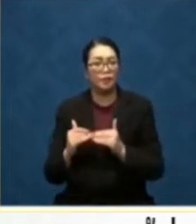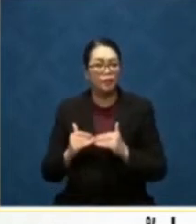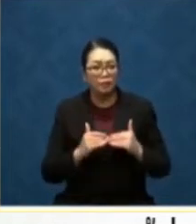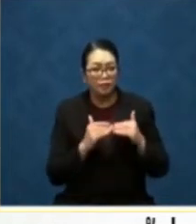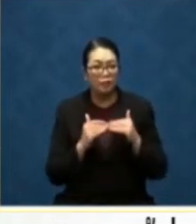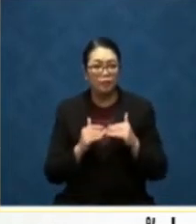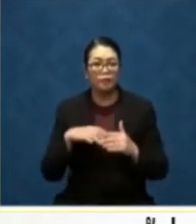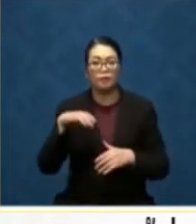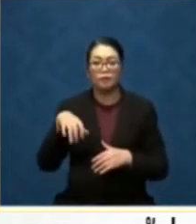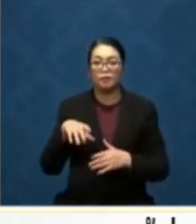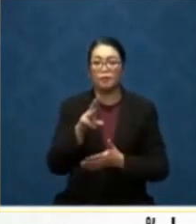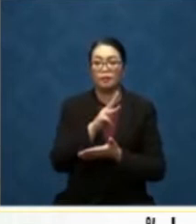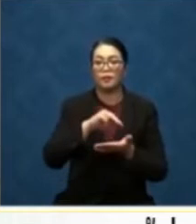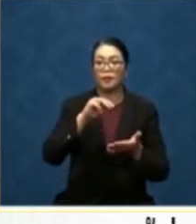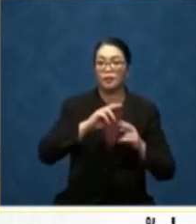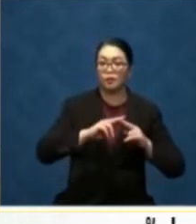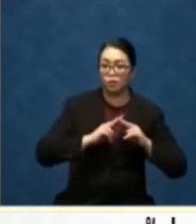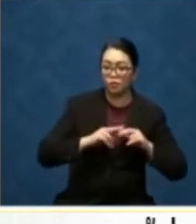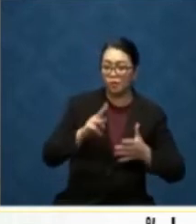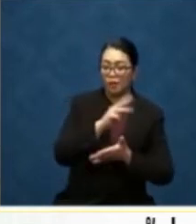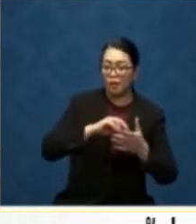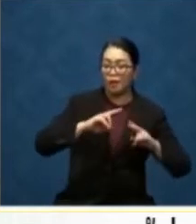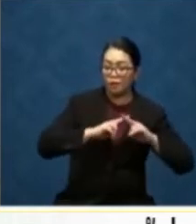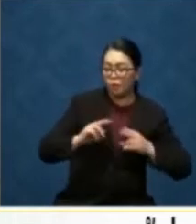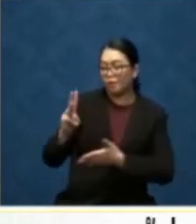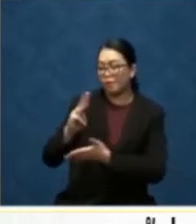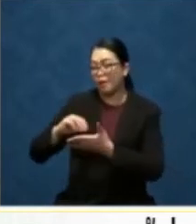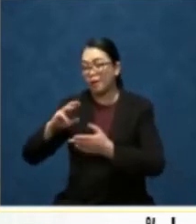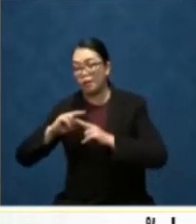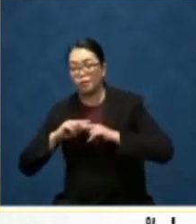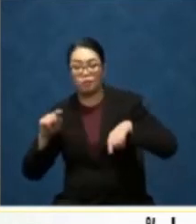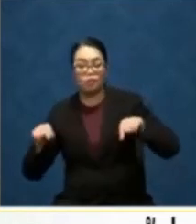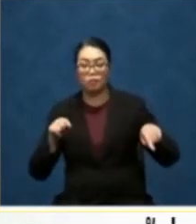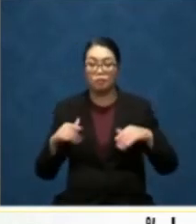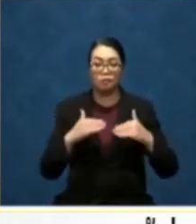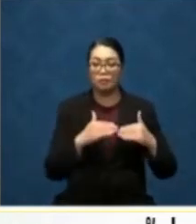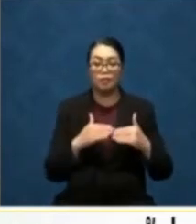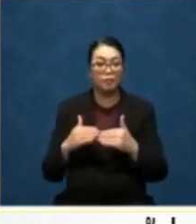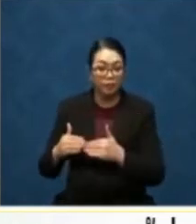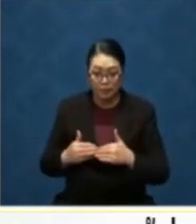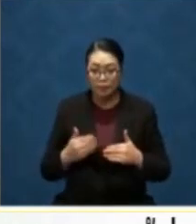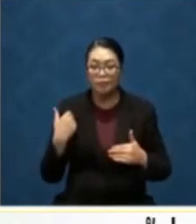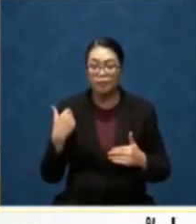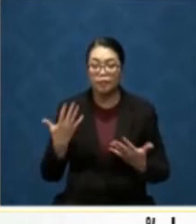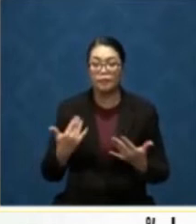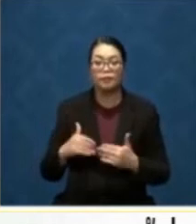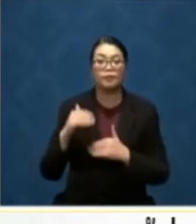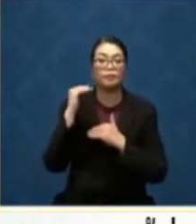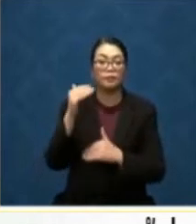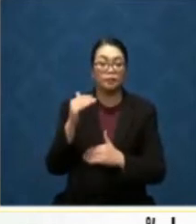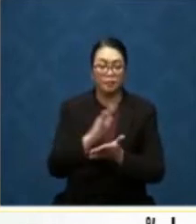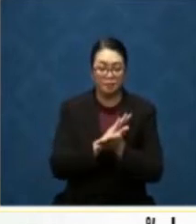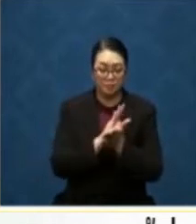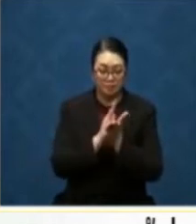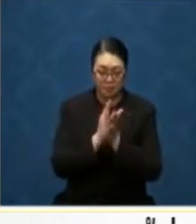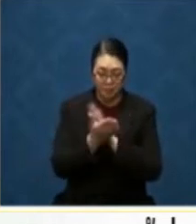ื่องของหกความเสมอภาคระหว่างสถาบลอุดมศึกษาเอกกชด้กัเอง ท่พระทรรษจากร่างแก้ไขภพระชมยัusaับ